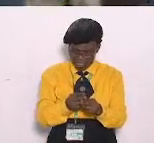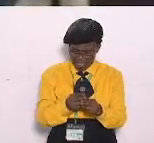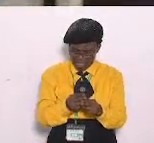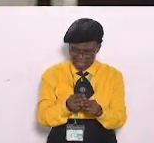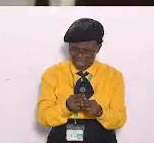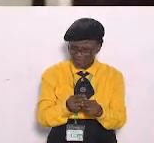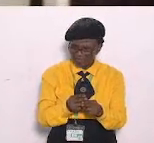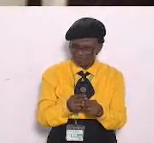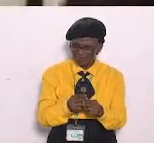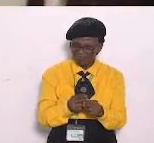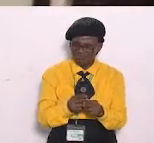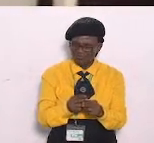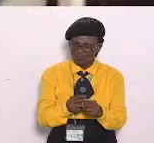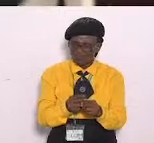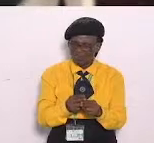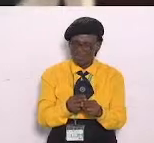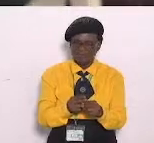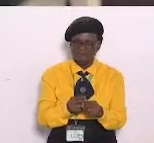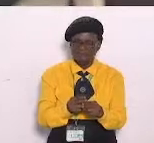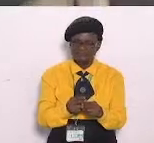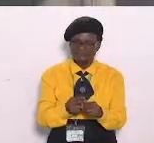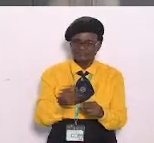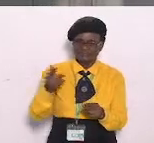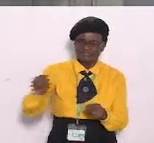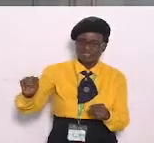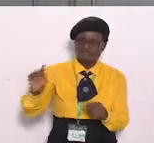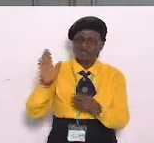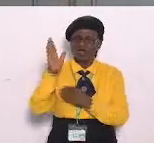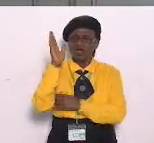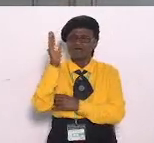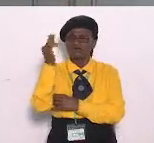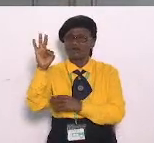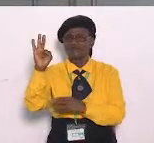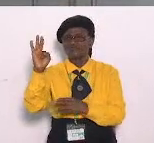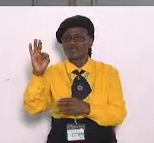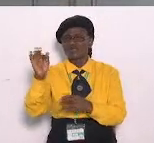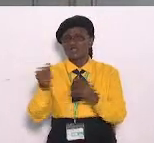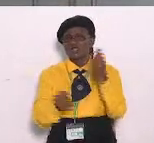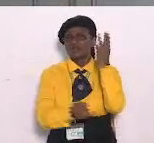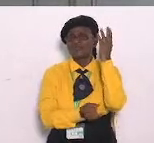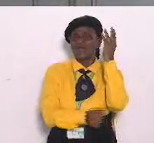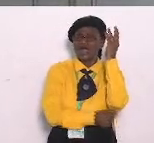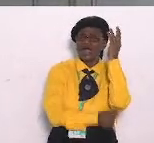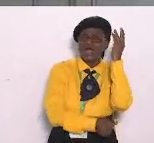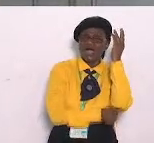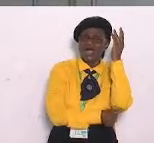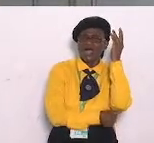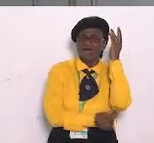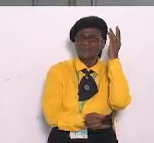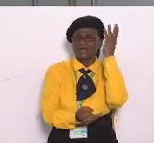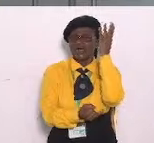nom amen le dieu d' Abraham